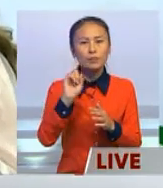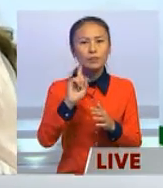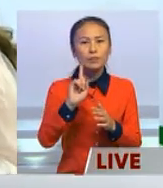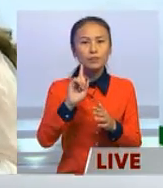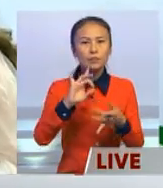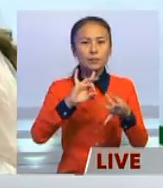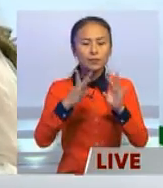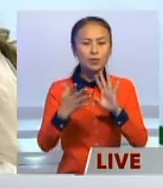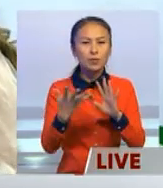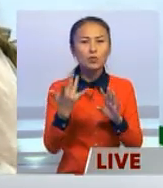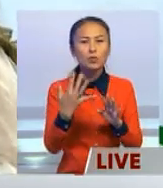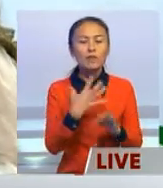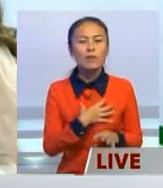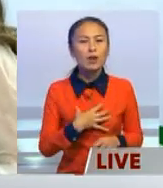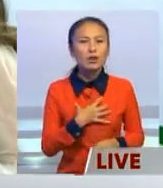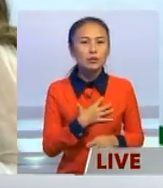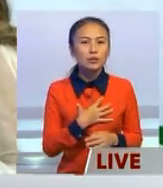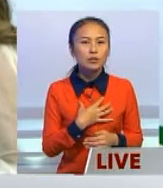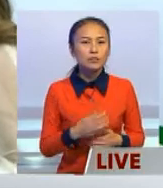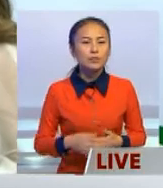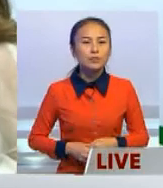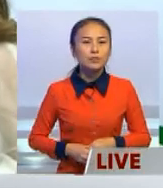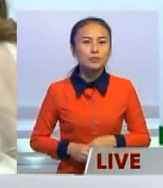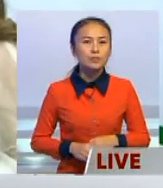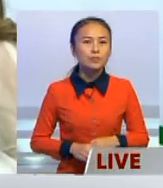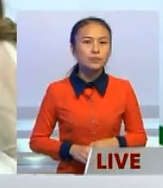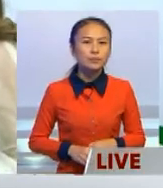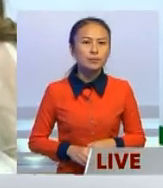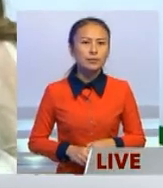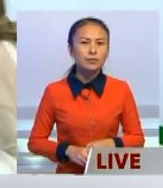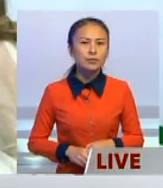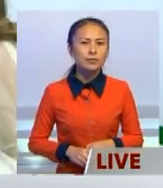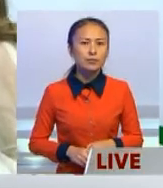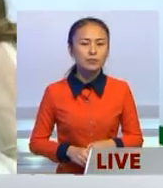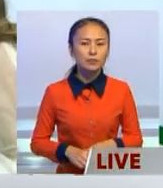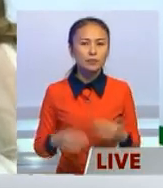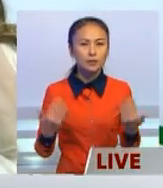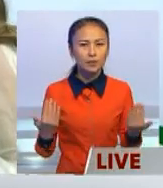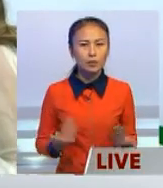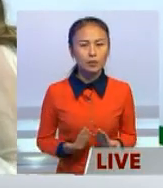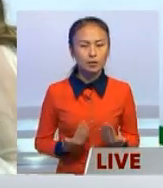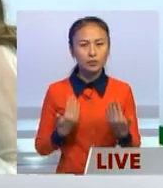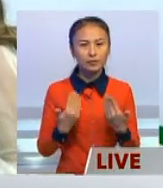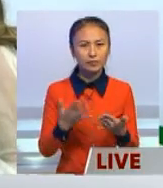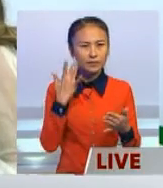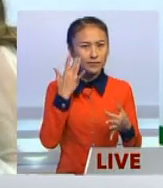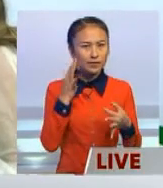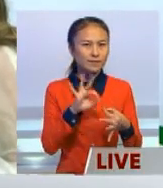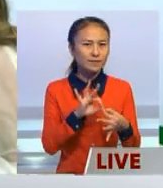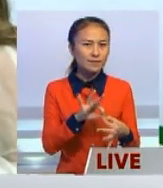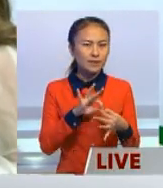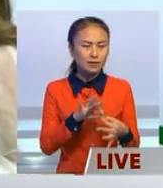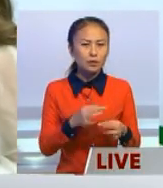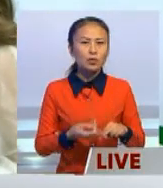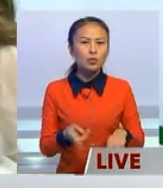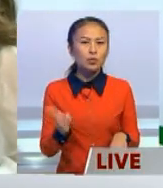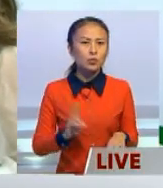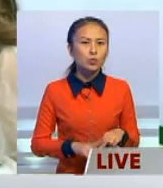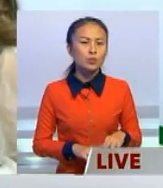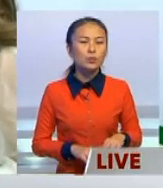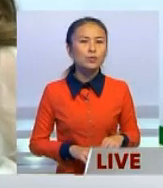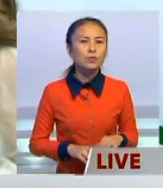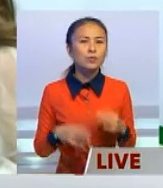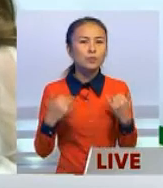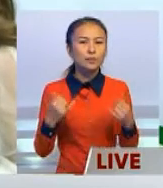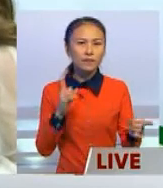қолдануымыз қаншалықты маңызды болады? Интернет енді біздің өміріміздің ажырамас бөлігі болады, ол сөзсіз. Ал біздің айтатын